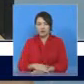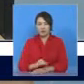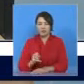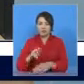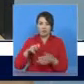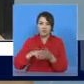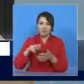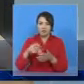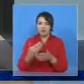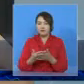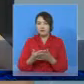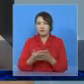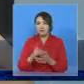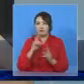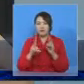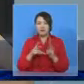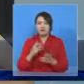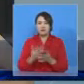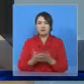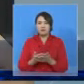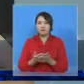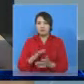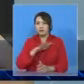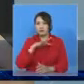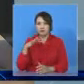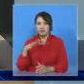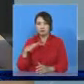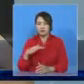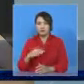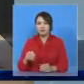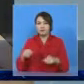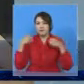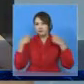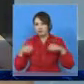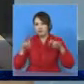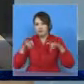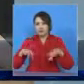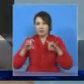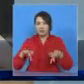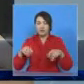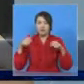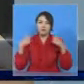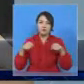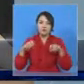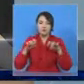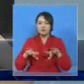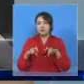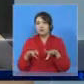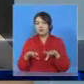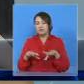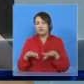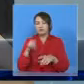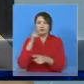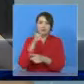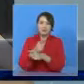рапорттар түсуде, олар көптеген мейрамханаларға, тойханаларға